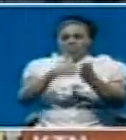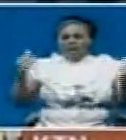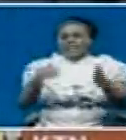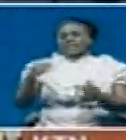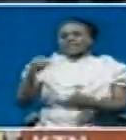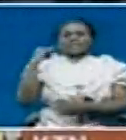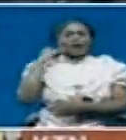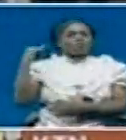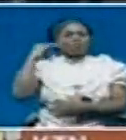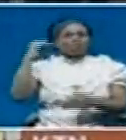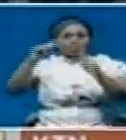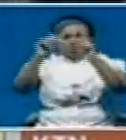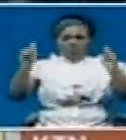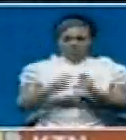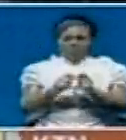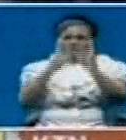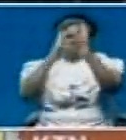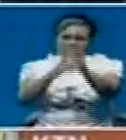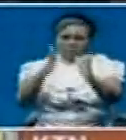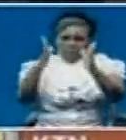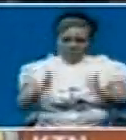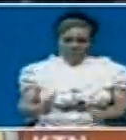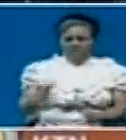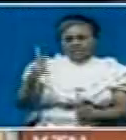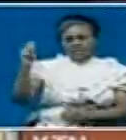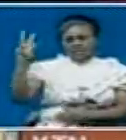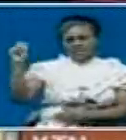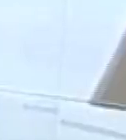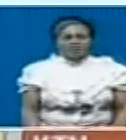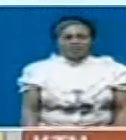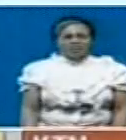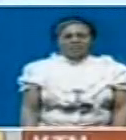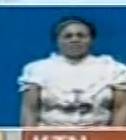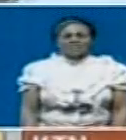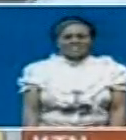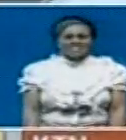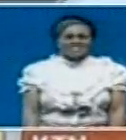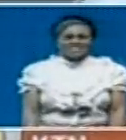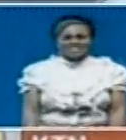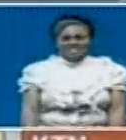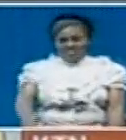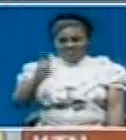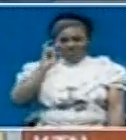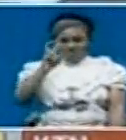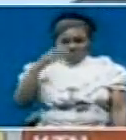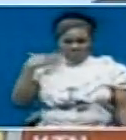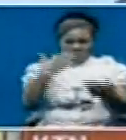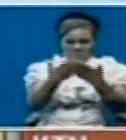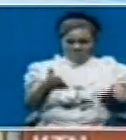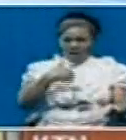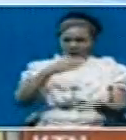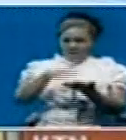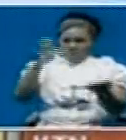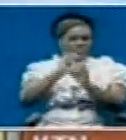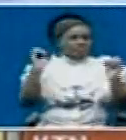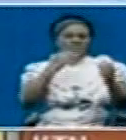26-10. Moses Wahesi, KTN Michezo. Mtazamaji, kufikia hapo sina la ziada.